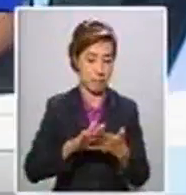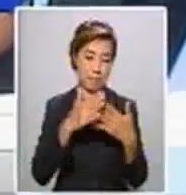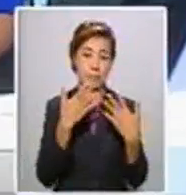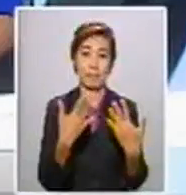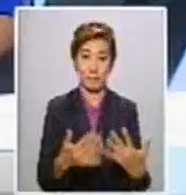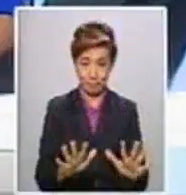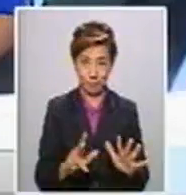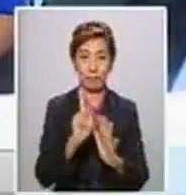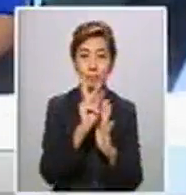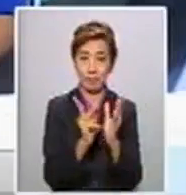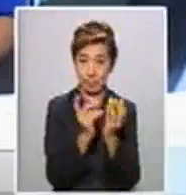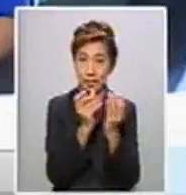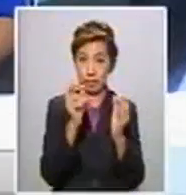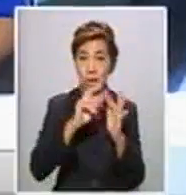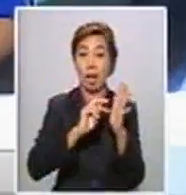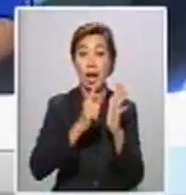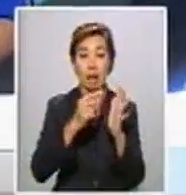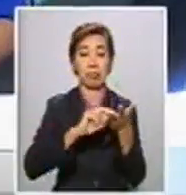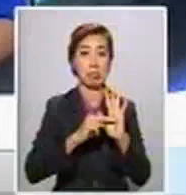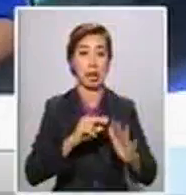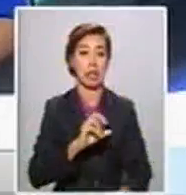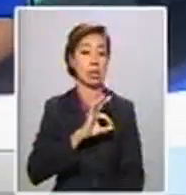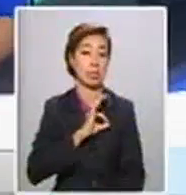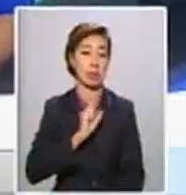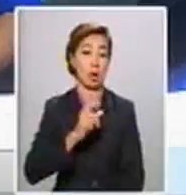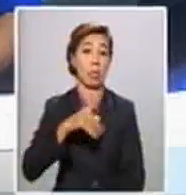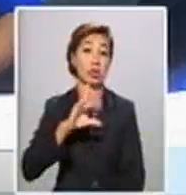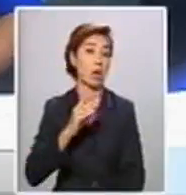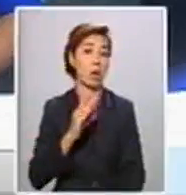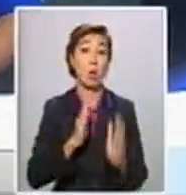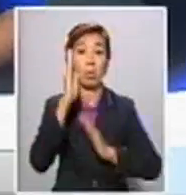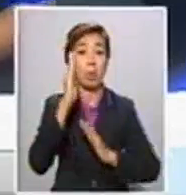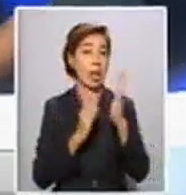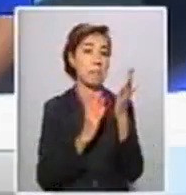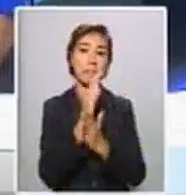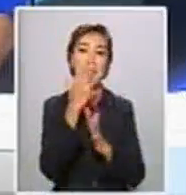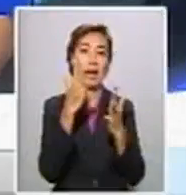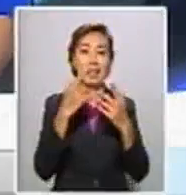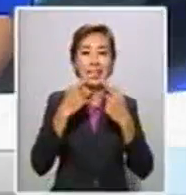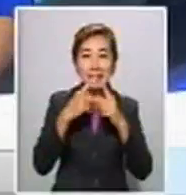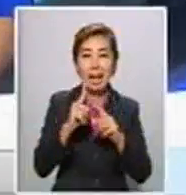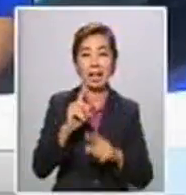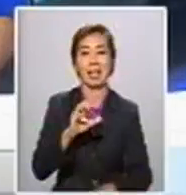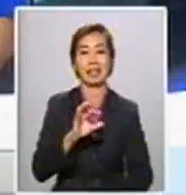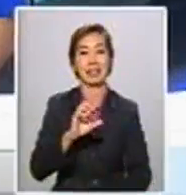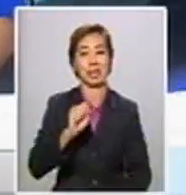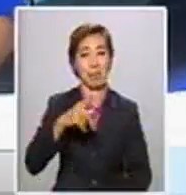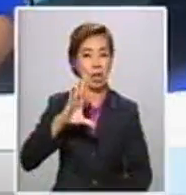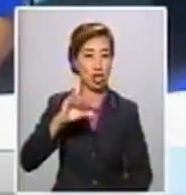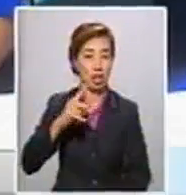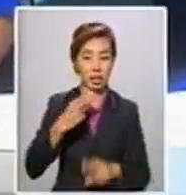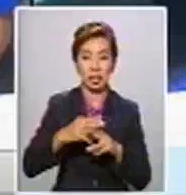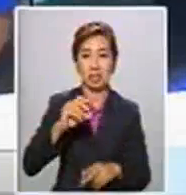ครับร่างรัฐธรรมนูญฉบับนี้ก็ไม่ผ่านที่ประชุมของสปช.อย่างที่บอกนะครับแม้แต่คุณศิระนี่มาตามนัดนะครับเดี๋ยวพรุ่ง